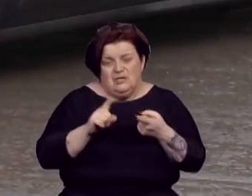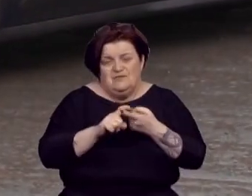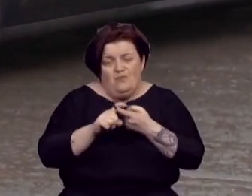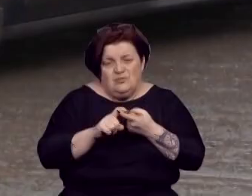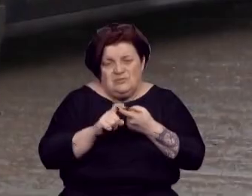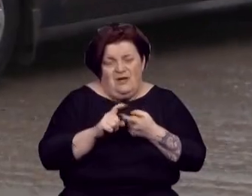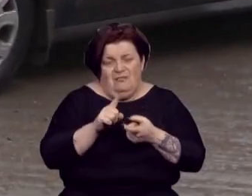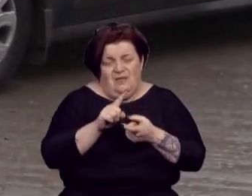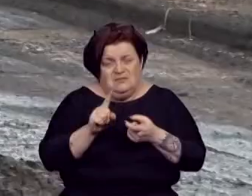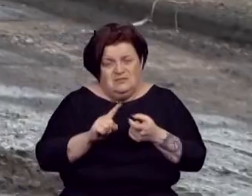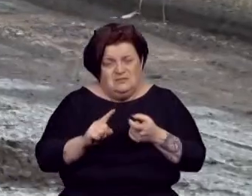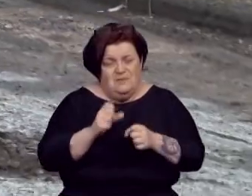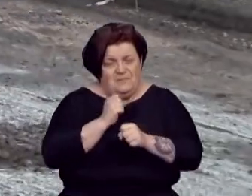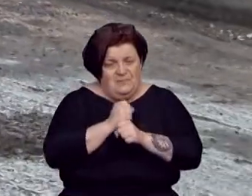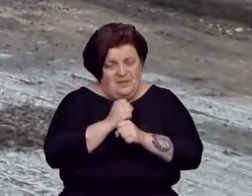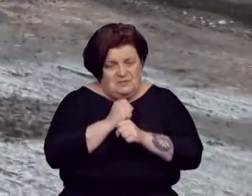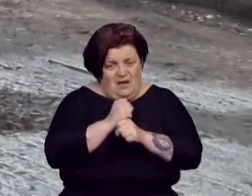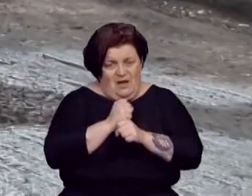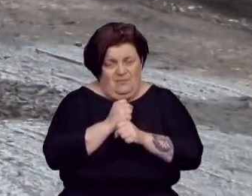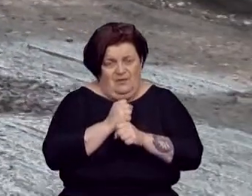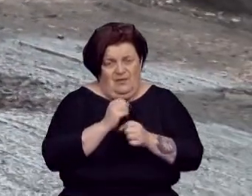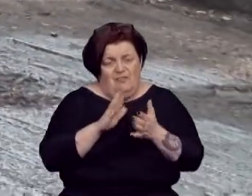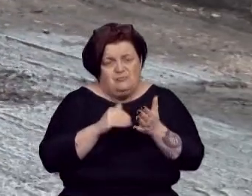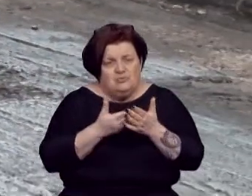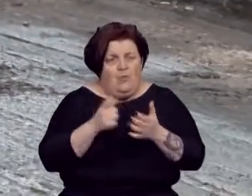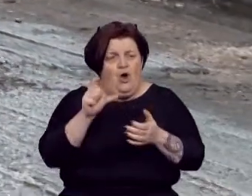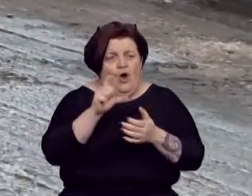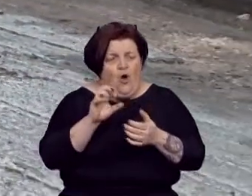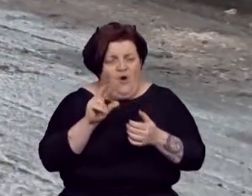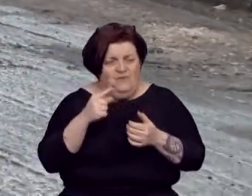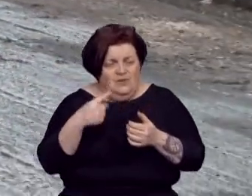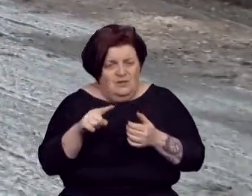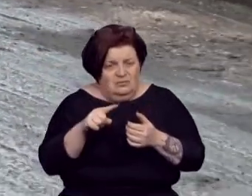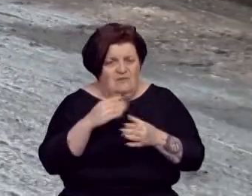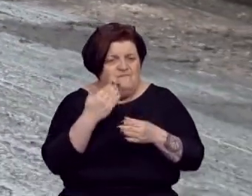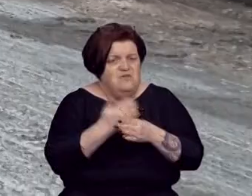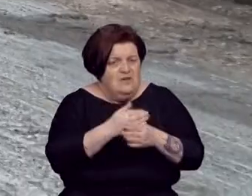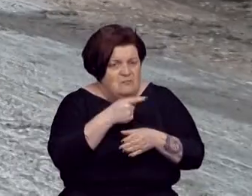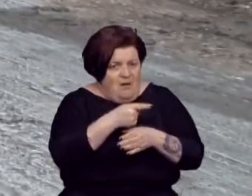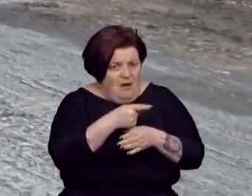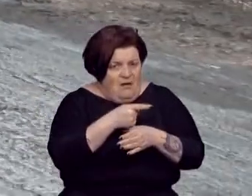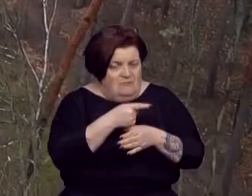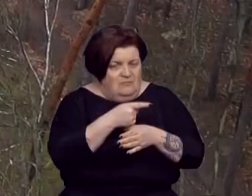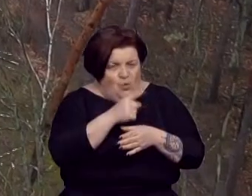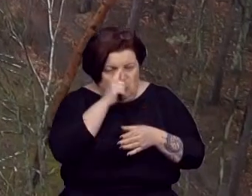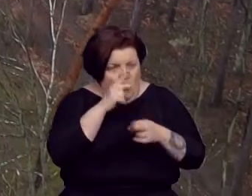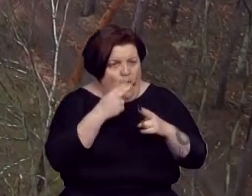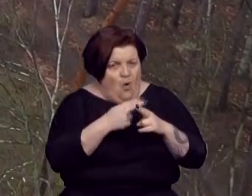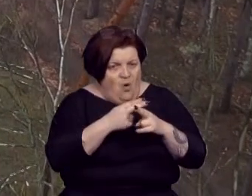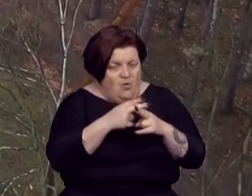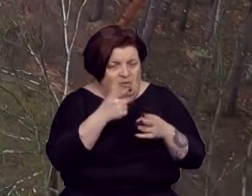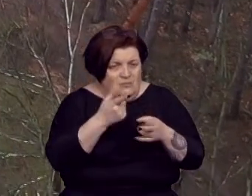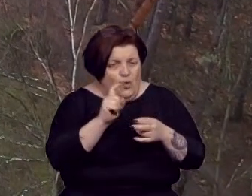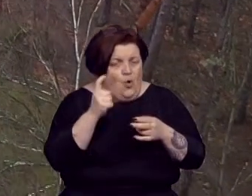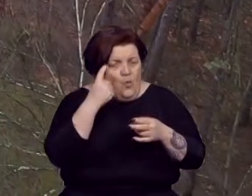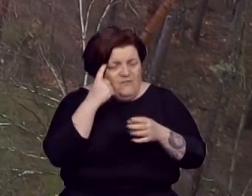niezwiązane nawet z pracami, czyli sytuacja covidowa jakaś w firmie, to te główne